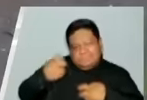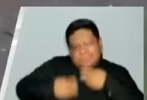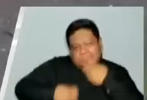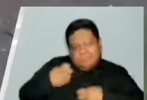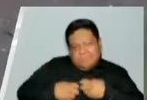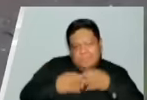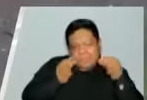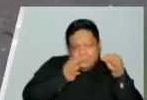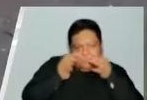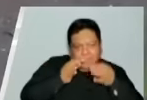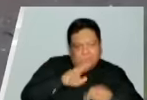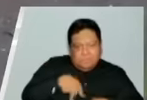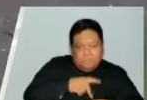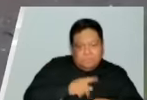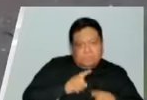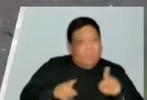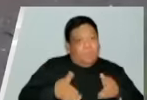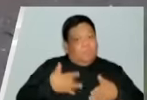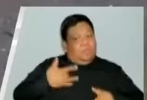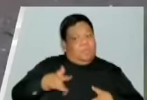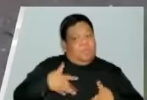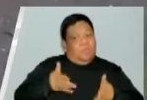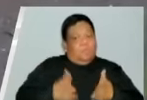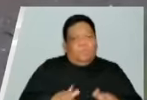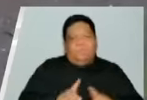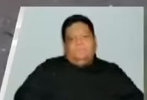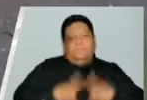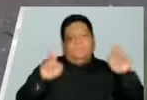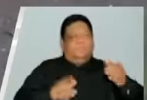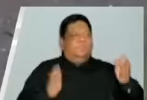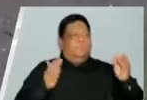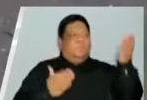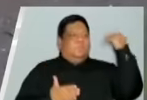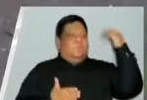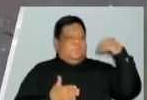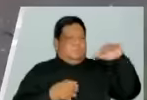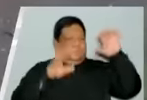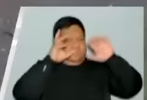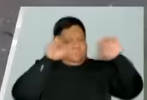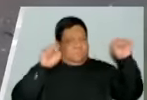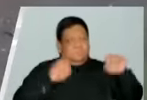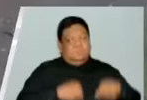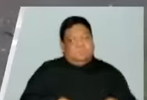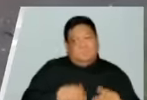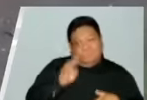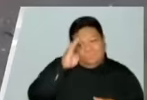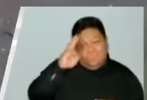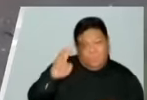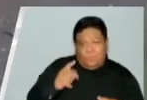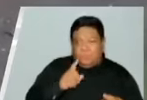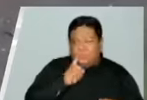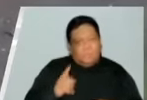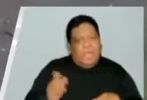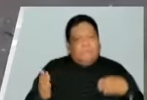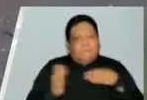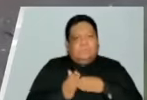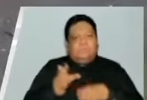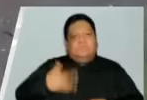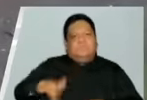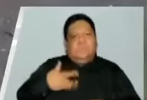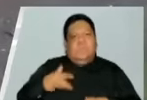estilo kumpara sa nakaraang administrasyon. Ayon kay Pangulong Marcos, diametrically opposed siya sa estilong ginawa ng